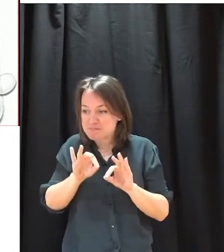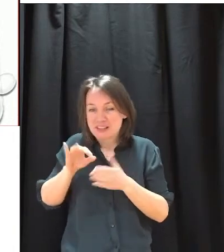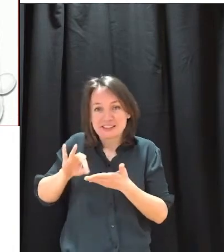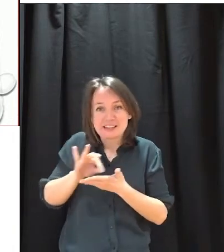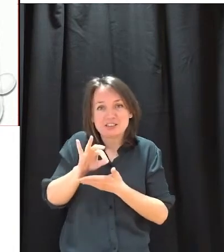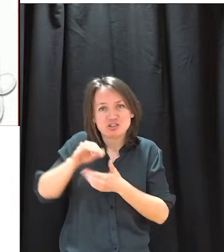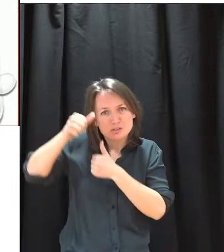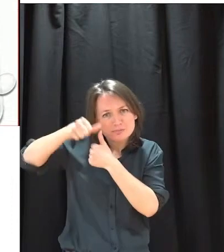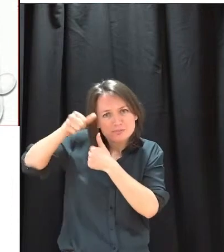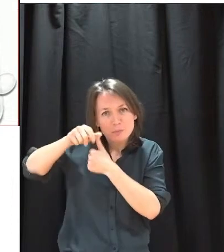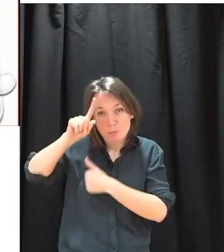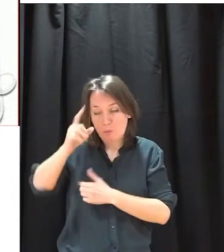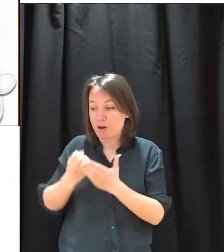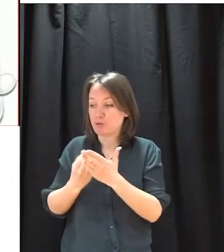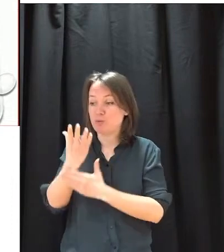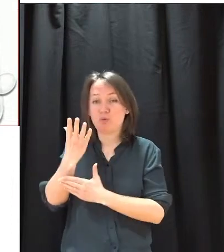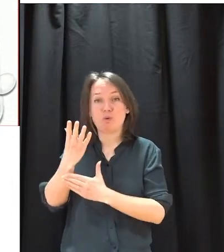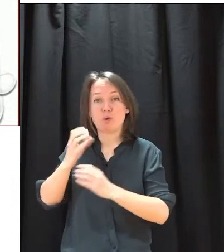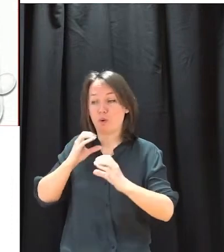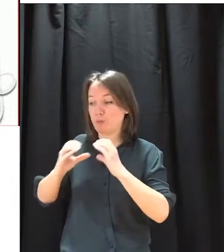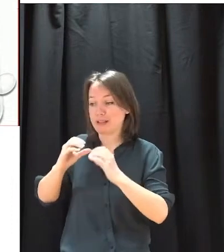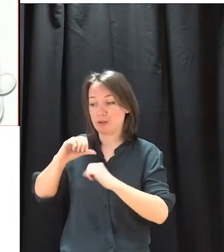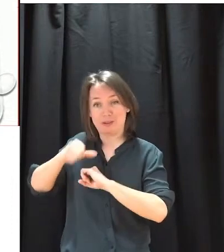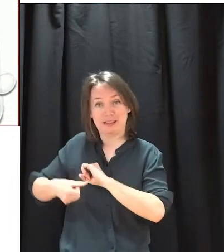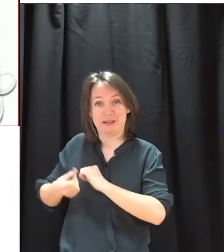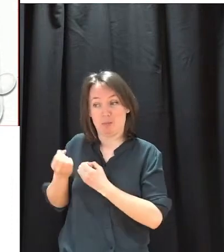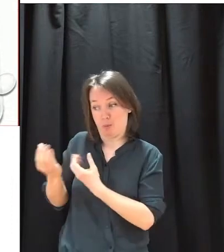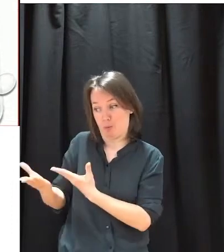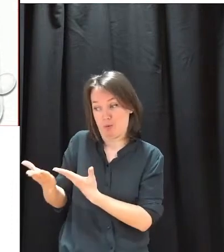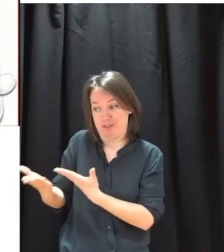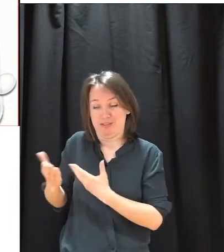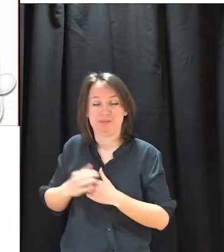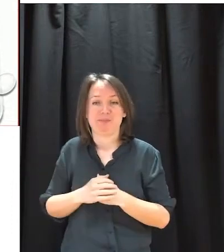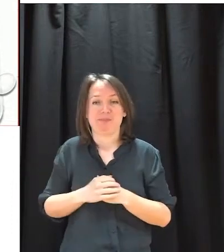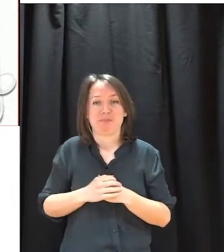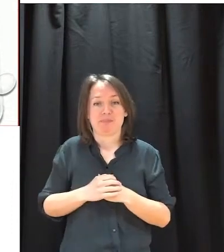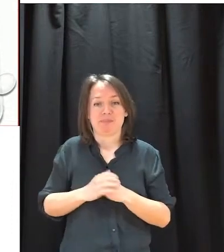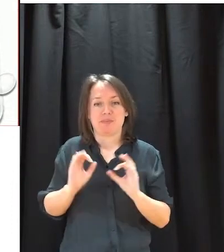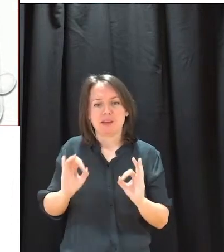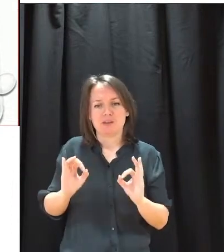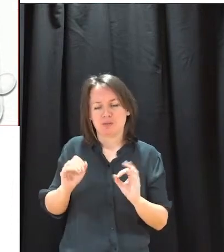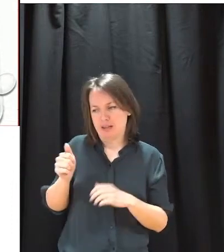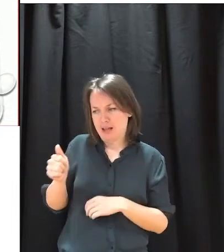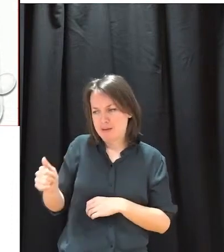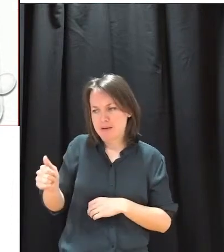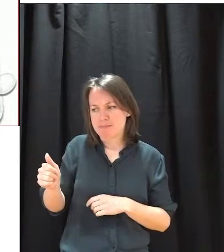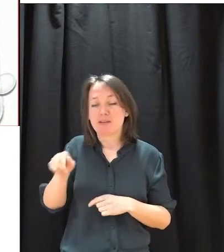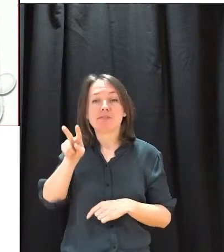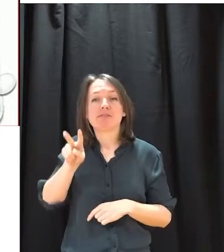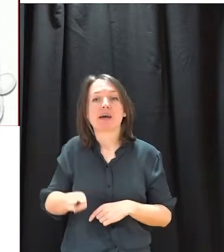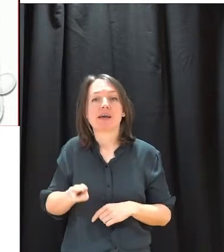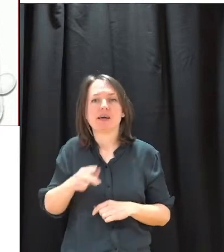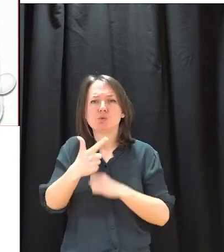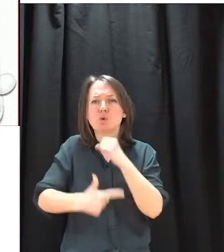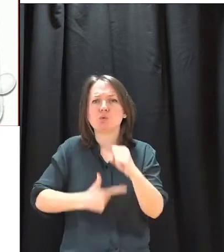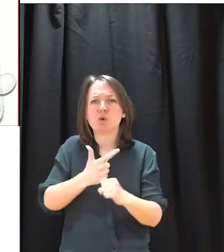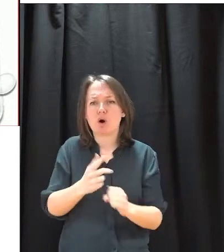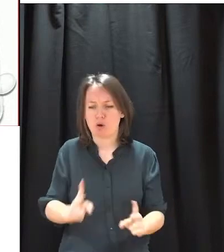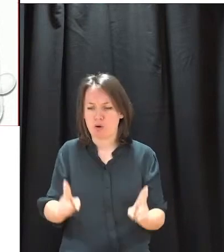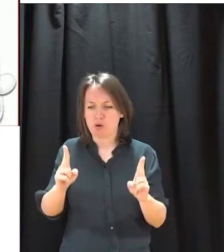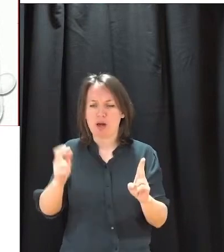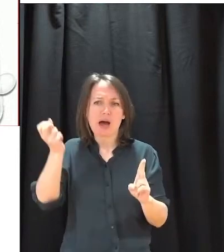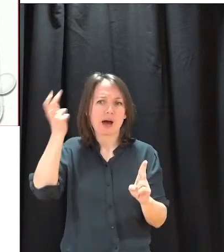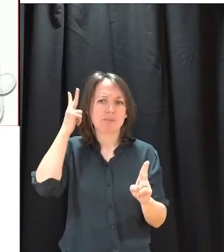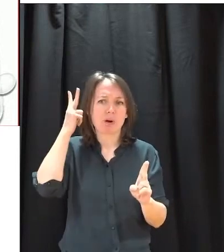lui a proposé? On note aussi que, justement, comme il y a eu un non-investissement de cet implant cochléaire pendant ces 2 années, on ne